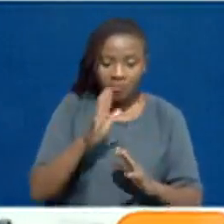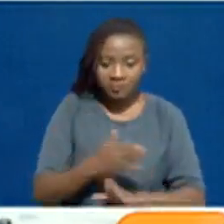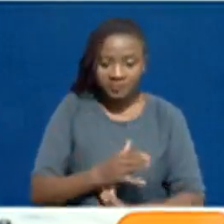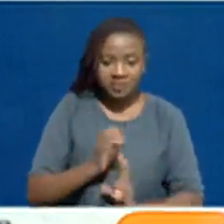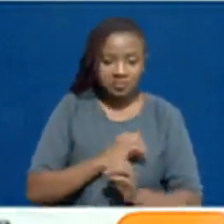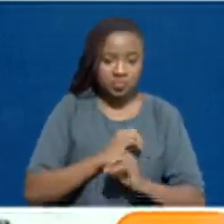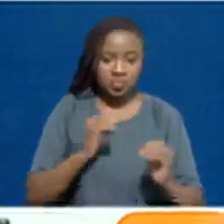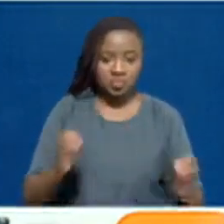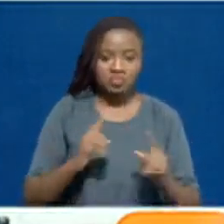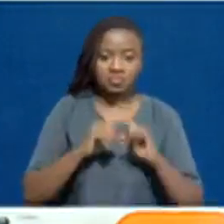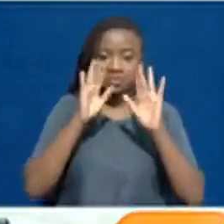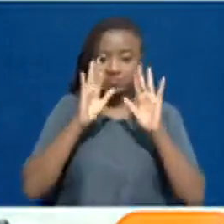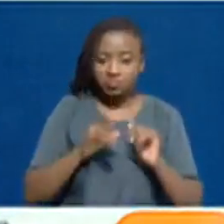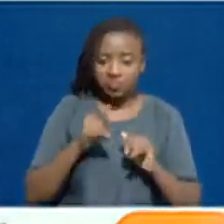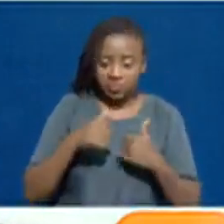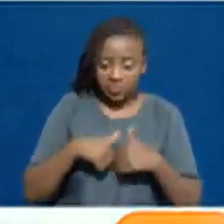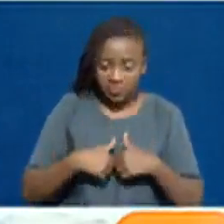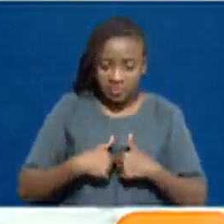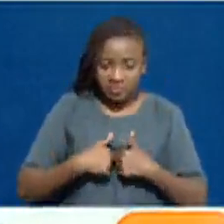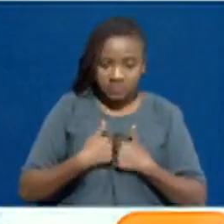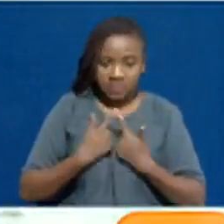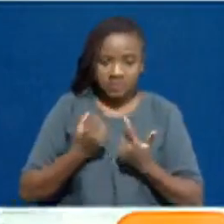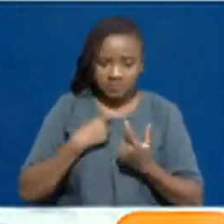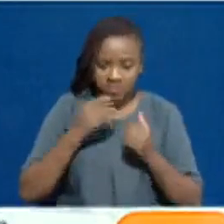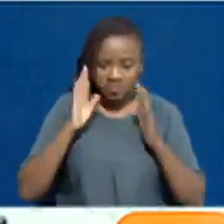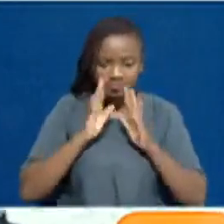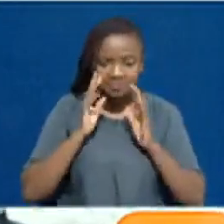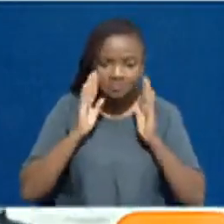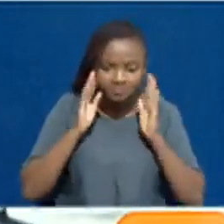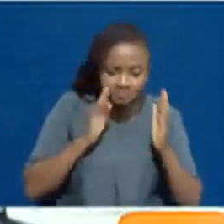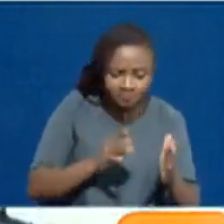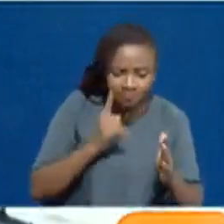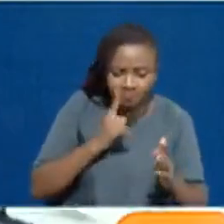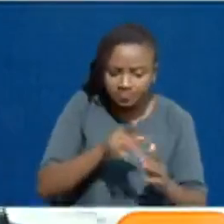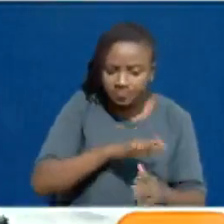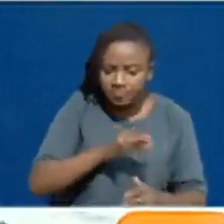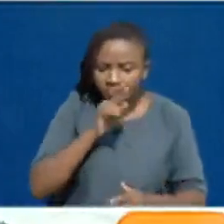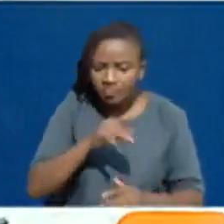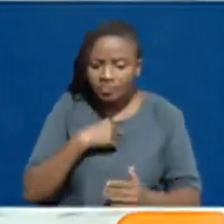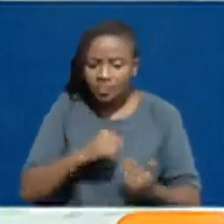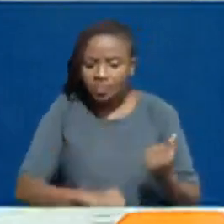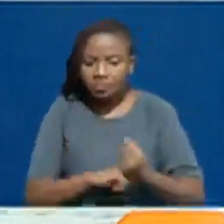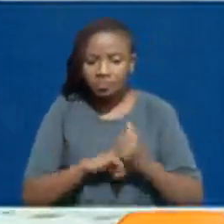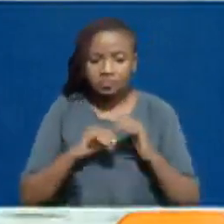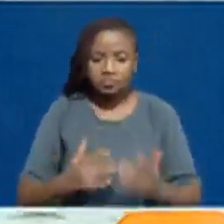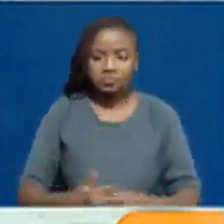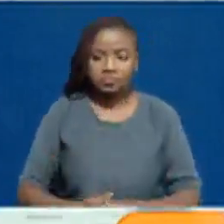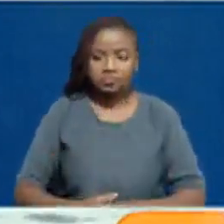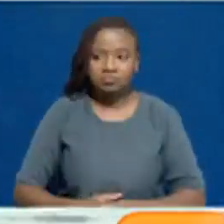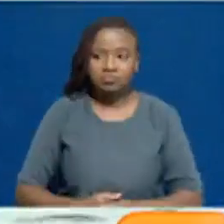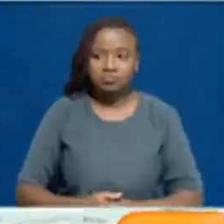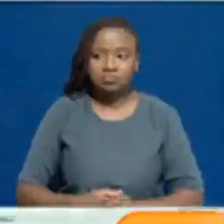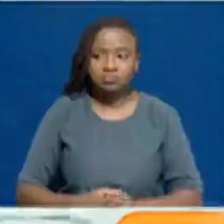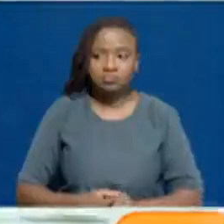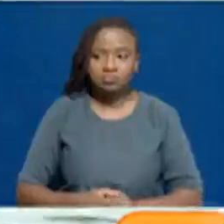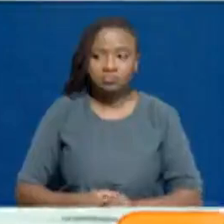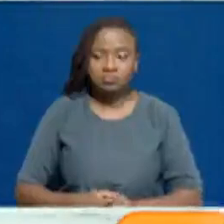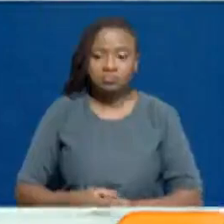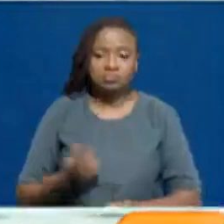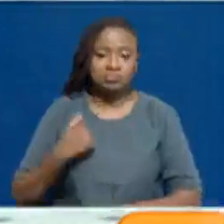yako. Ni ujiingize kwa mazingira na uelewe mazingira yako ni vipi na ni njia gani ya kuhifadhi. Wavuvi tulikuwa